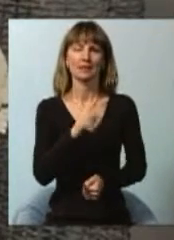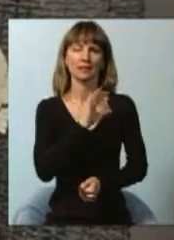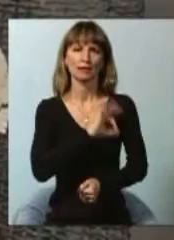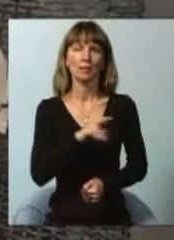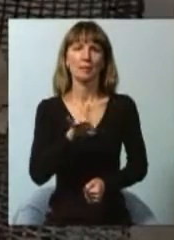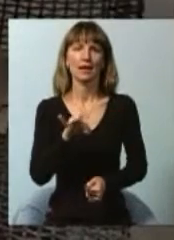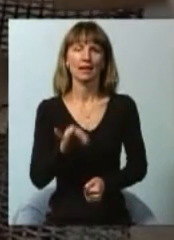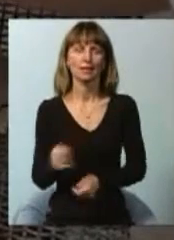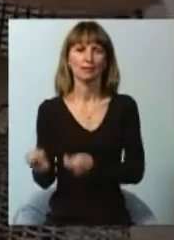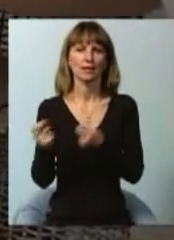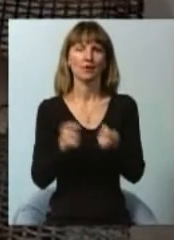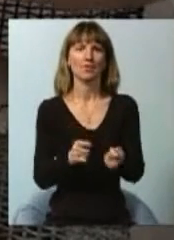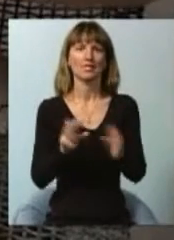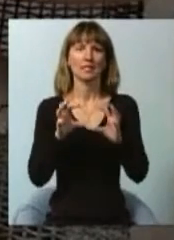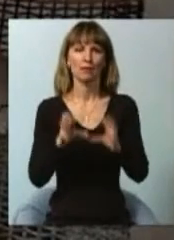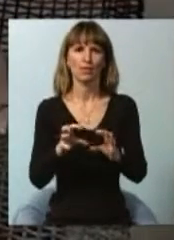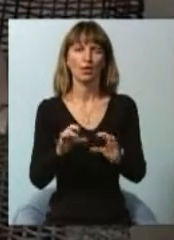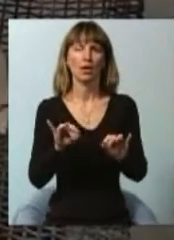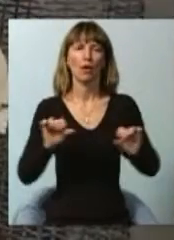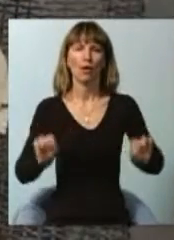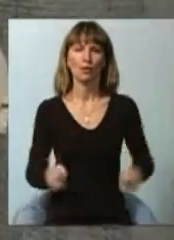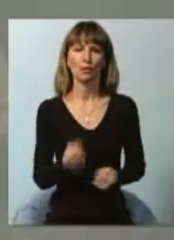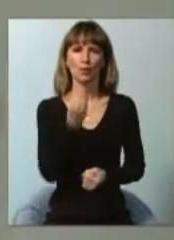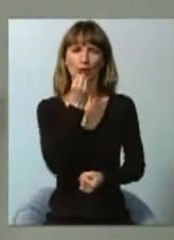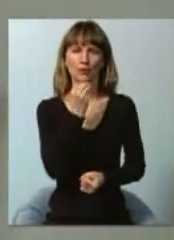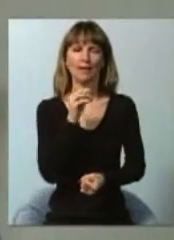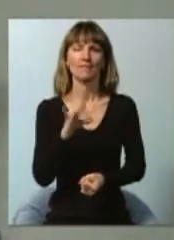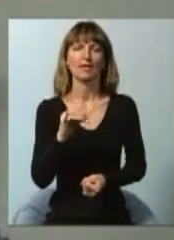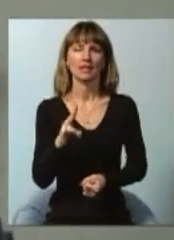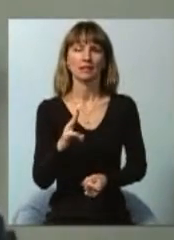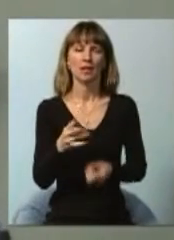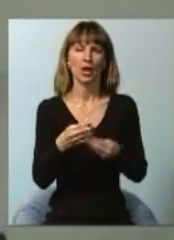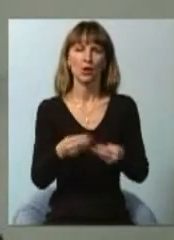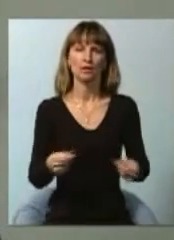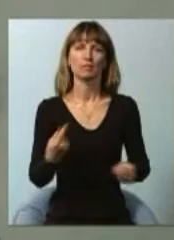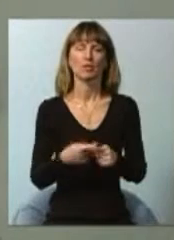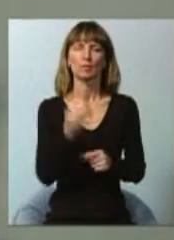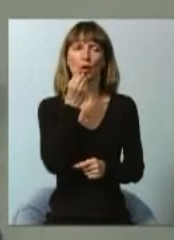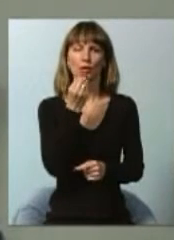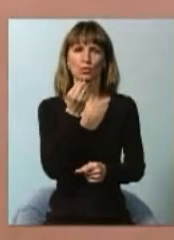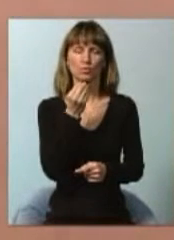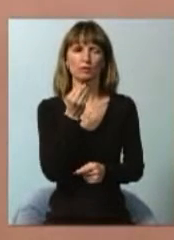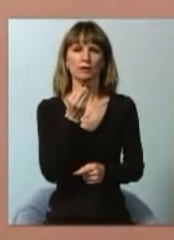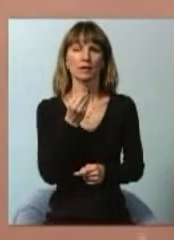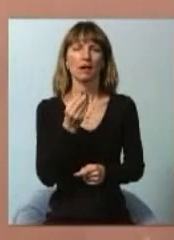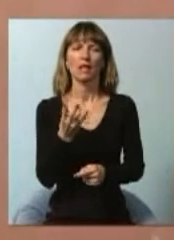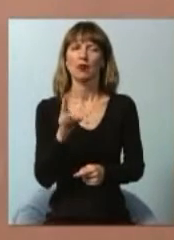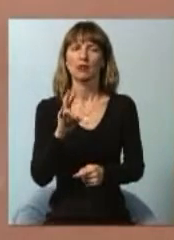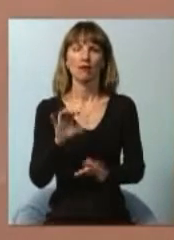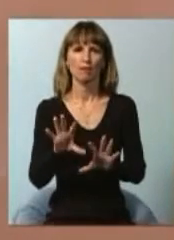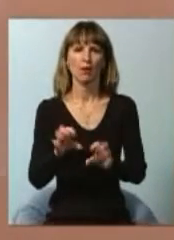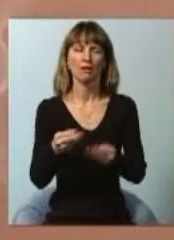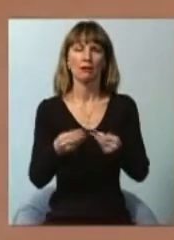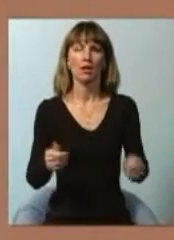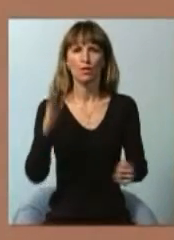при перевезенні заморожених та охолоджених продуктів. Він не розтає, тому продукти не вбирають талу воду. Поширений сухий